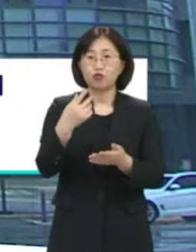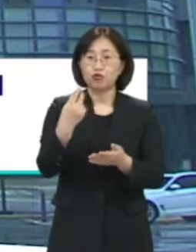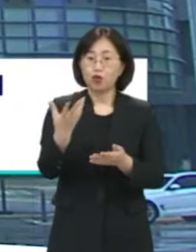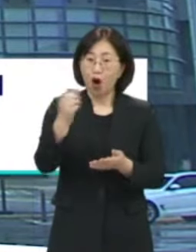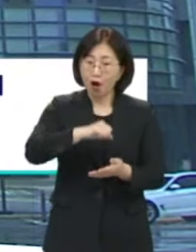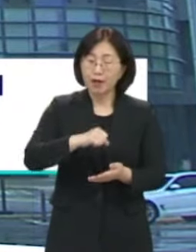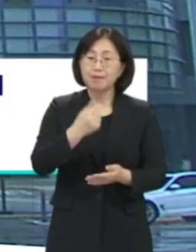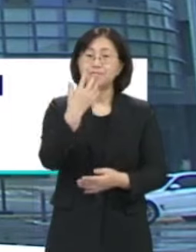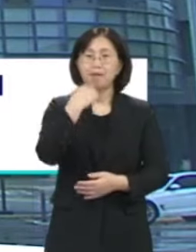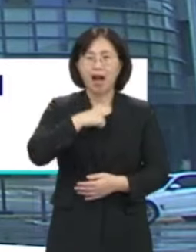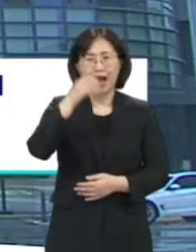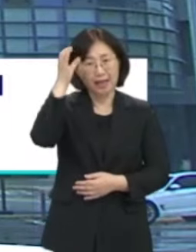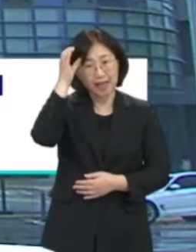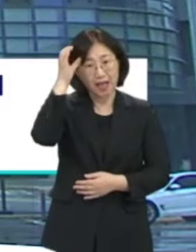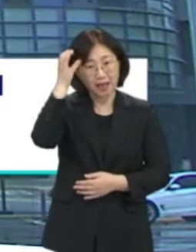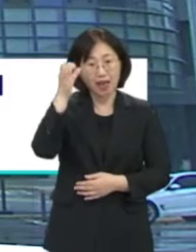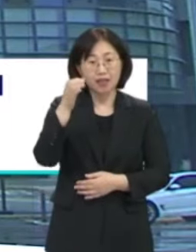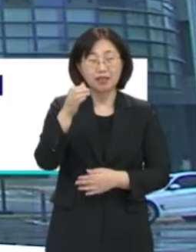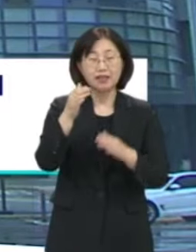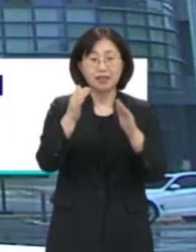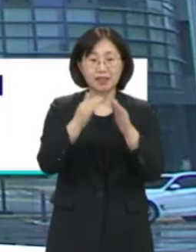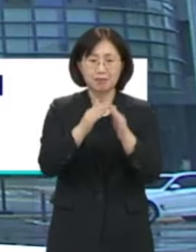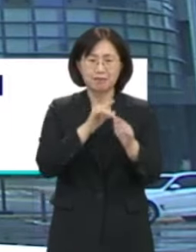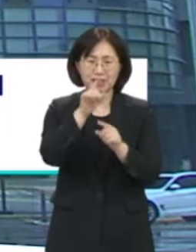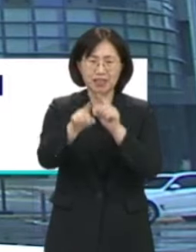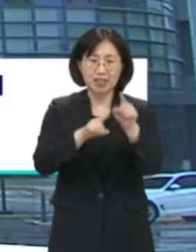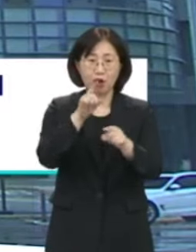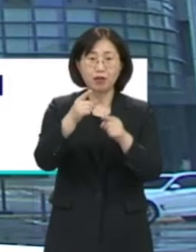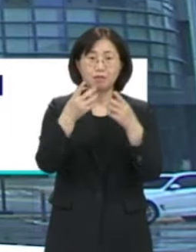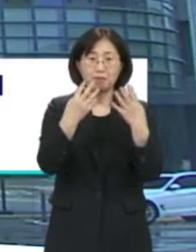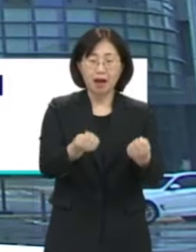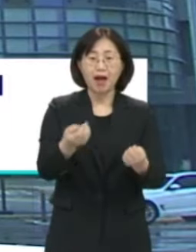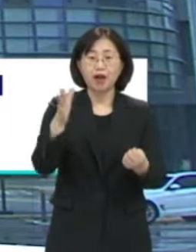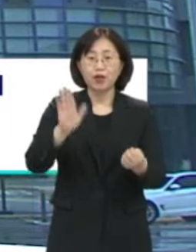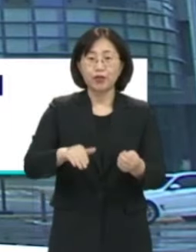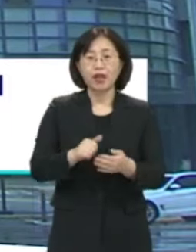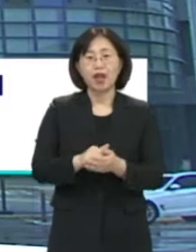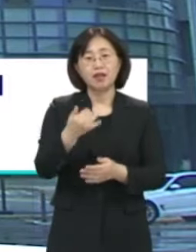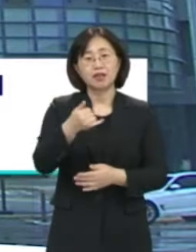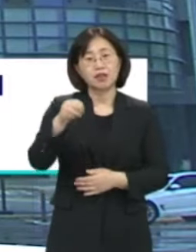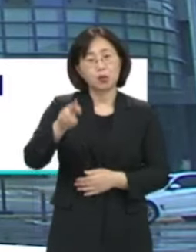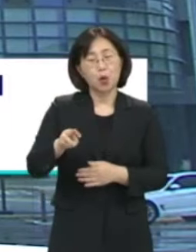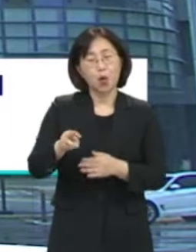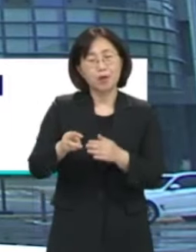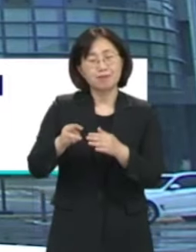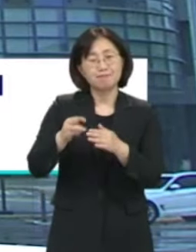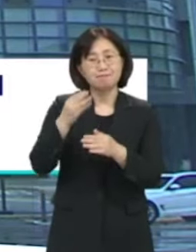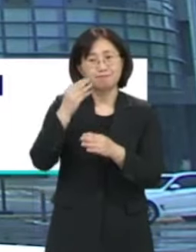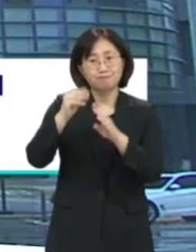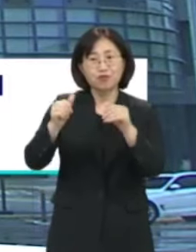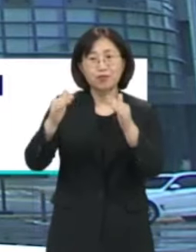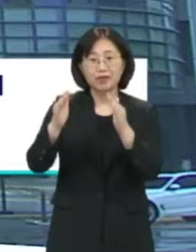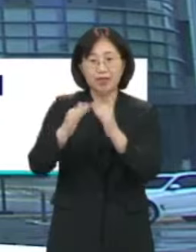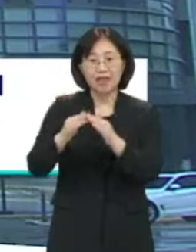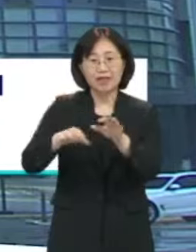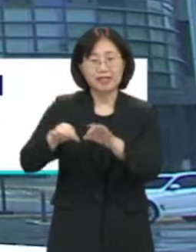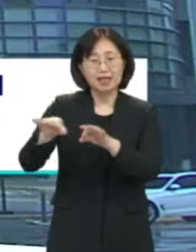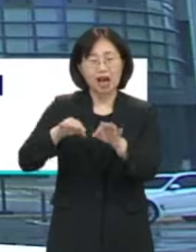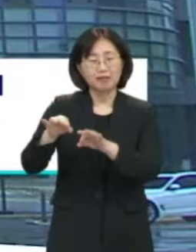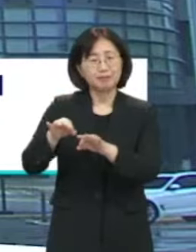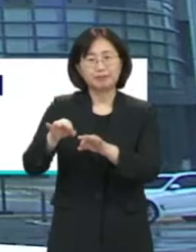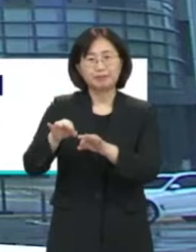이렇게 사람들이 몰리고 있지만 정작 세종 부동산 시장은 2년 넘게 꽁꽁 얼어붙어 있습니다. 김철진